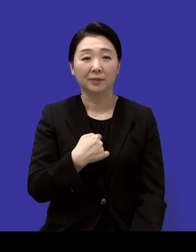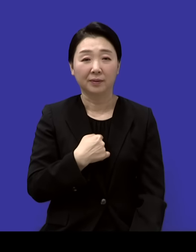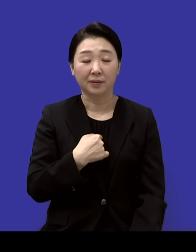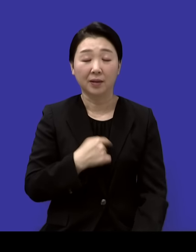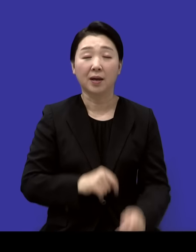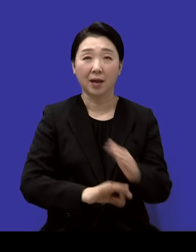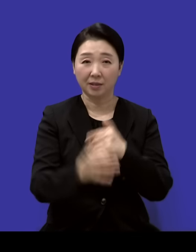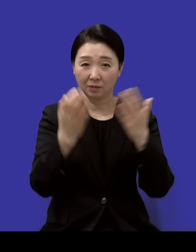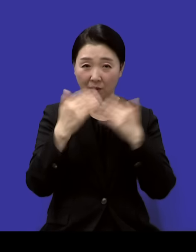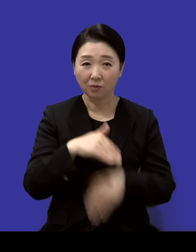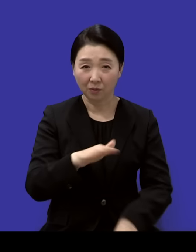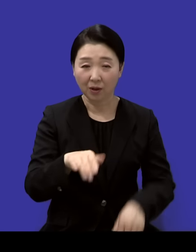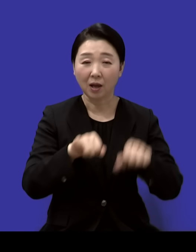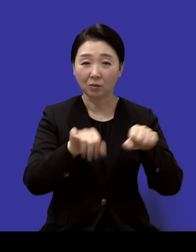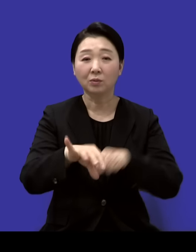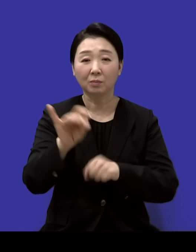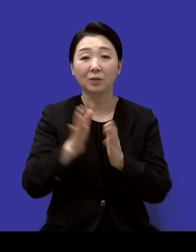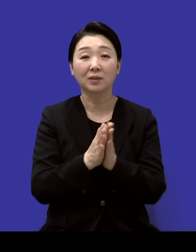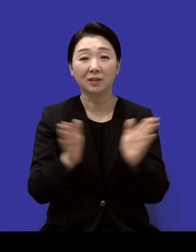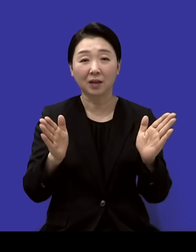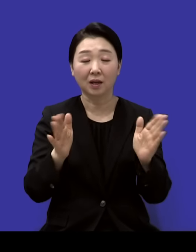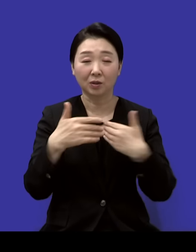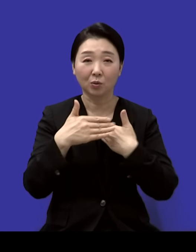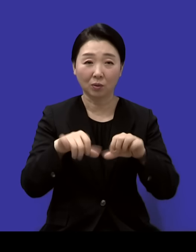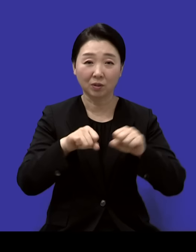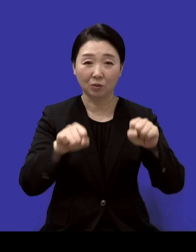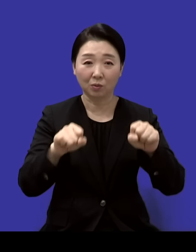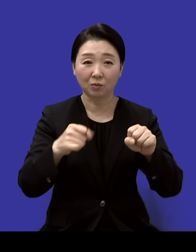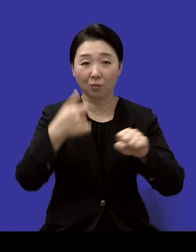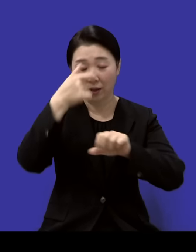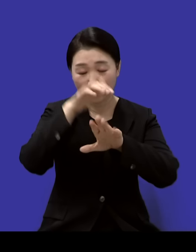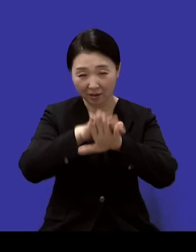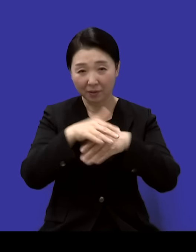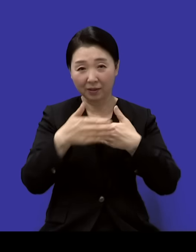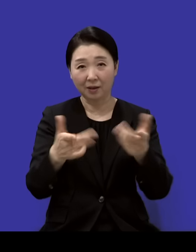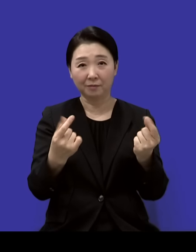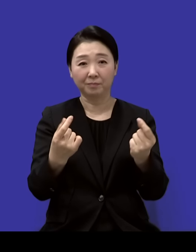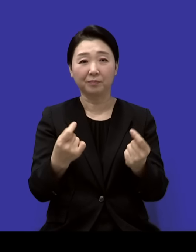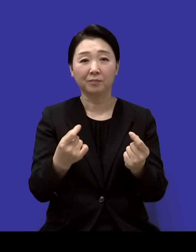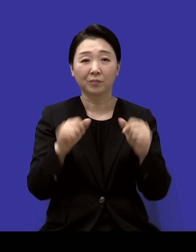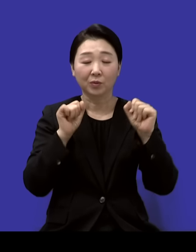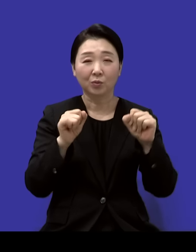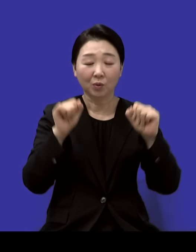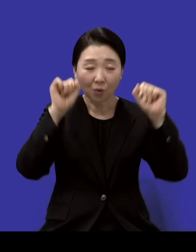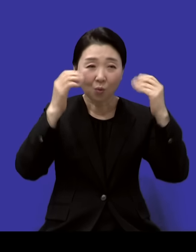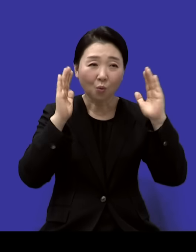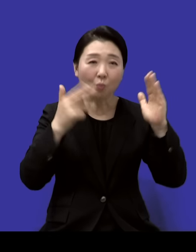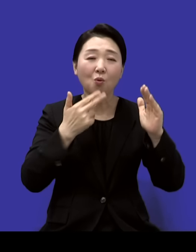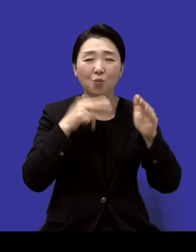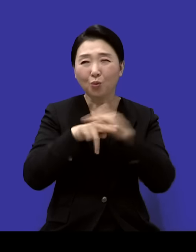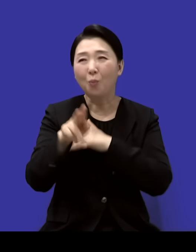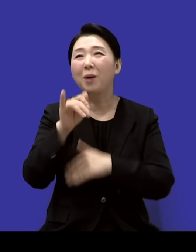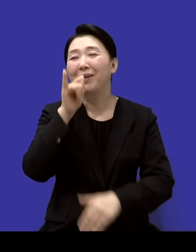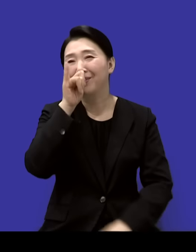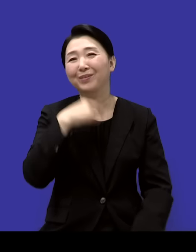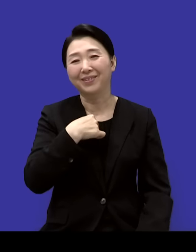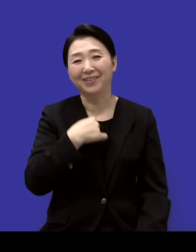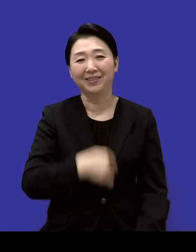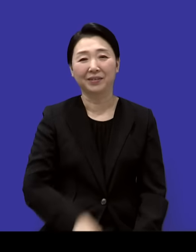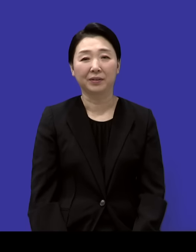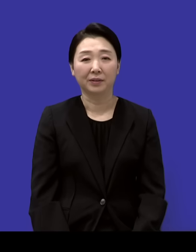아침에 학교 가서 청소부터 시작했어요. 교실 청소부터 시작. 예배당이니까. 네. 그렇게 공부 안 하고 도망 다니던 애가 청소부터